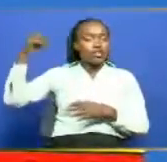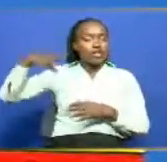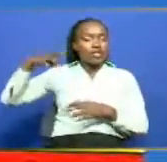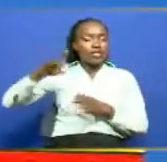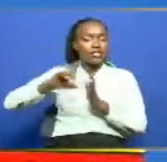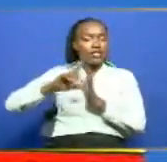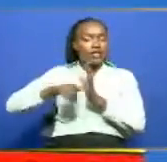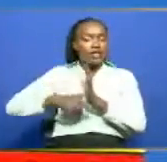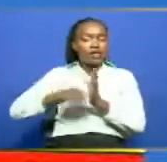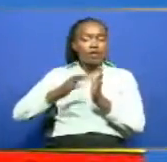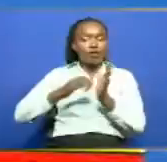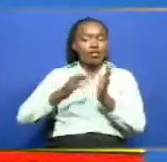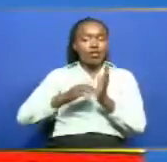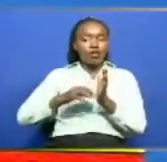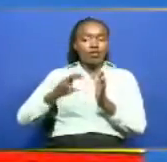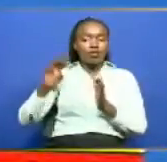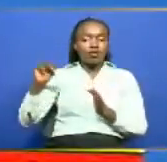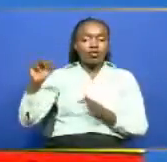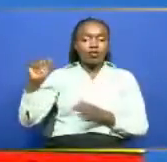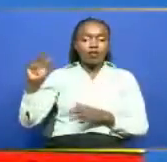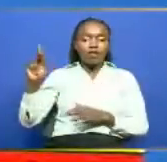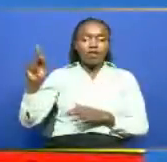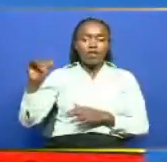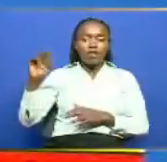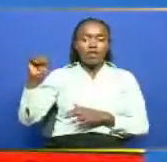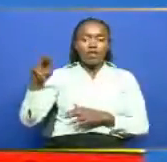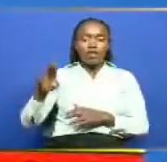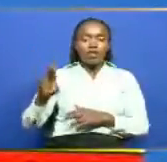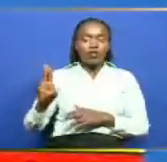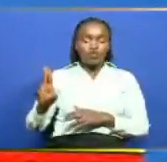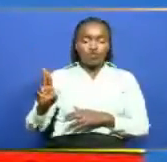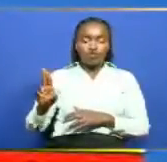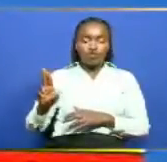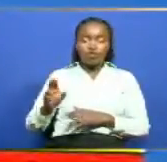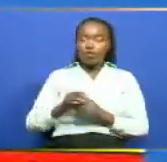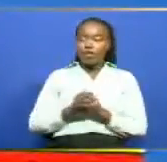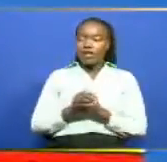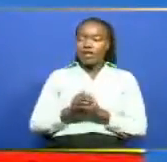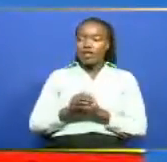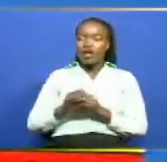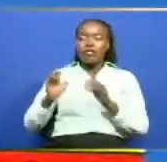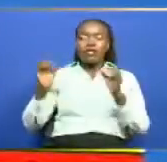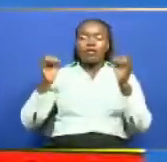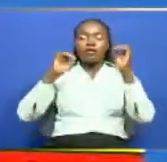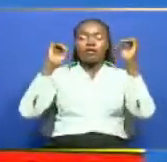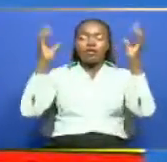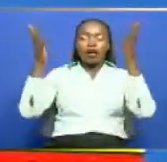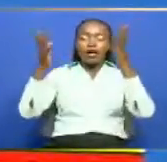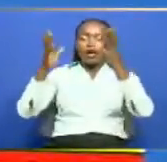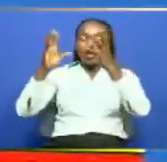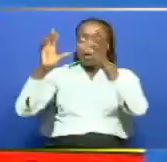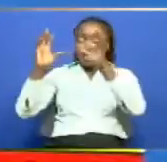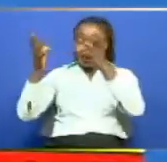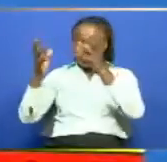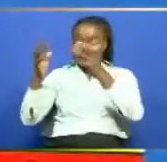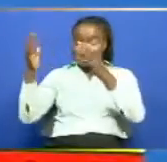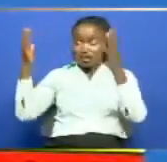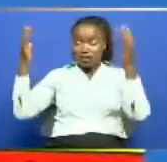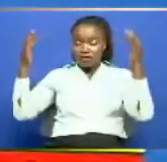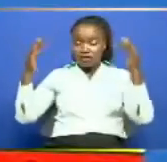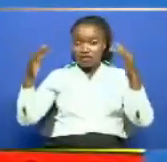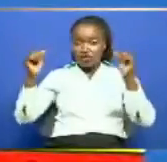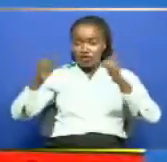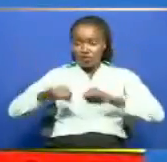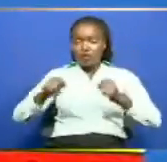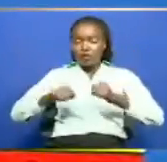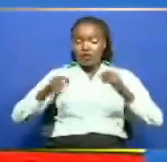Machakos, Makindu, Kitui. Kanda pwani tutaanza siku kwa hali ya mawingu na vipindi vya jua, japo kuna uwezekano wa manyunyu ya mvua hususan katika